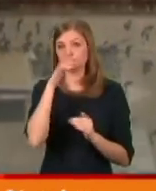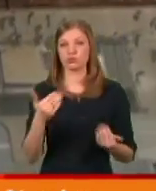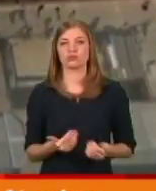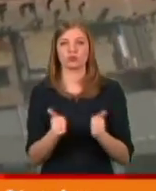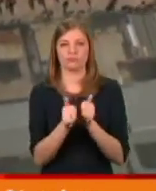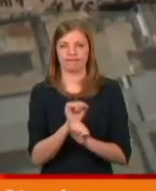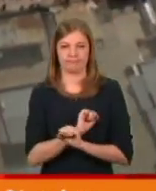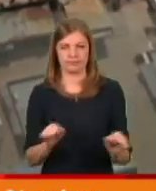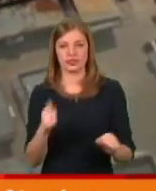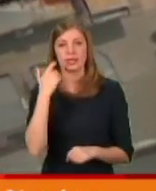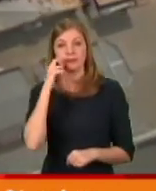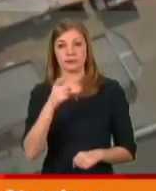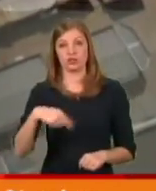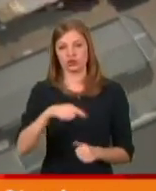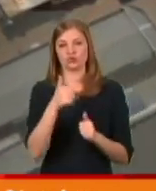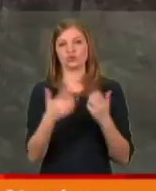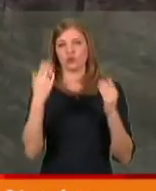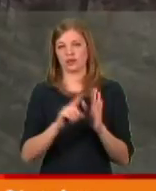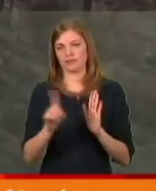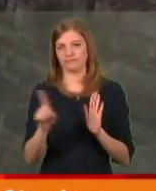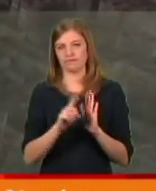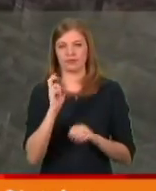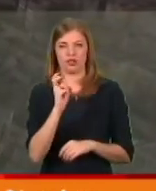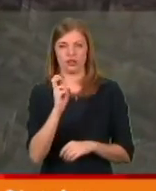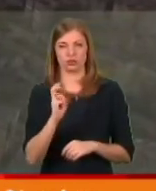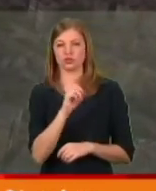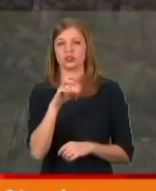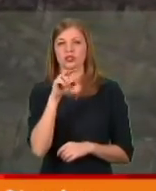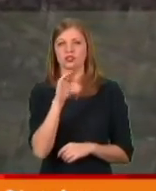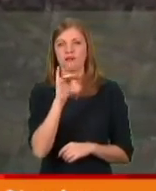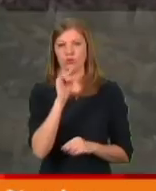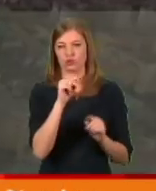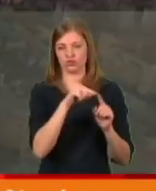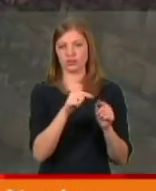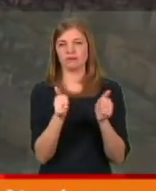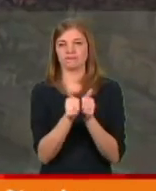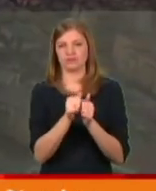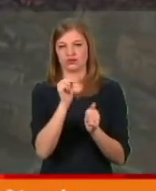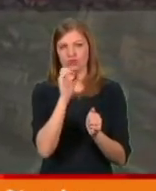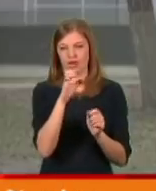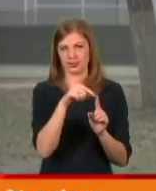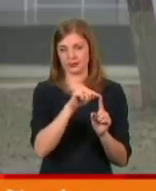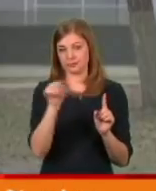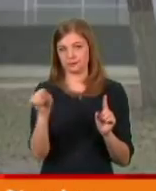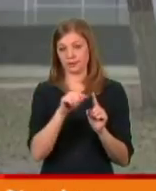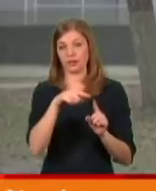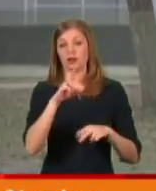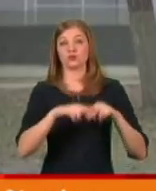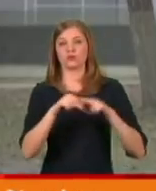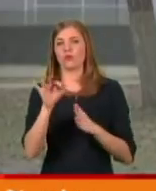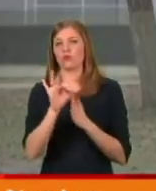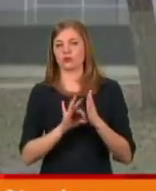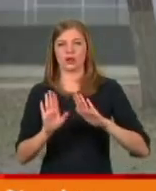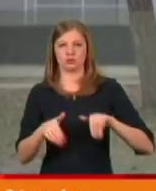мешкати поблизу. Більшість із них щодня їздять на роботу електричкою зі Славутича, міста супутника ЧАЕС. Його збудували